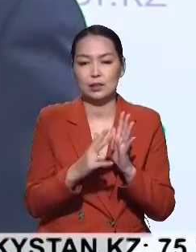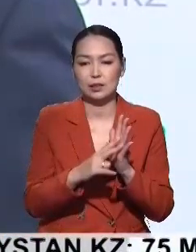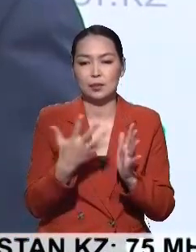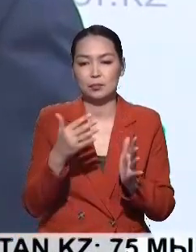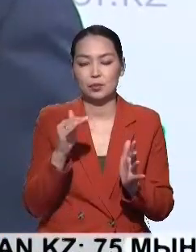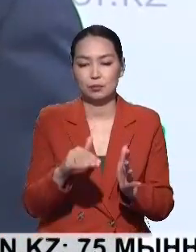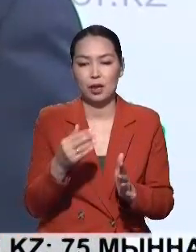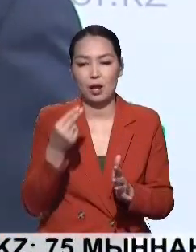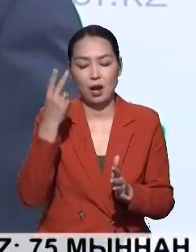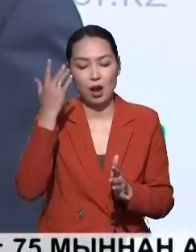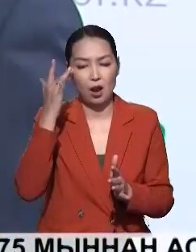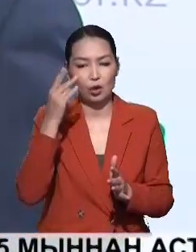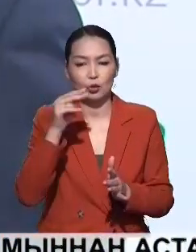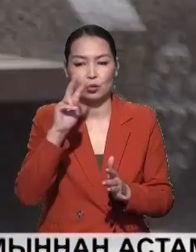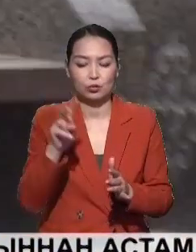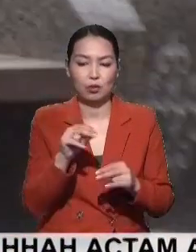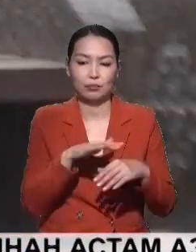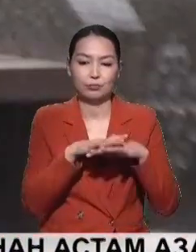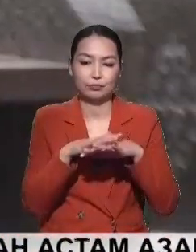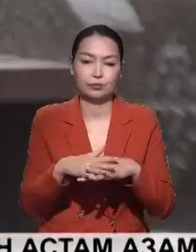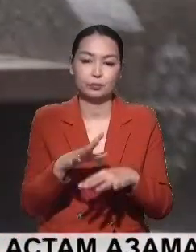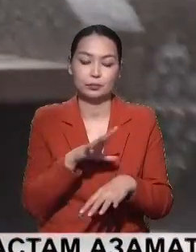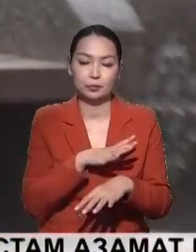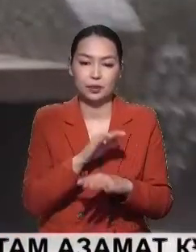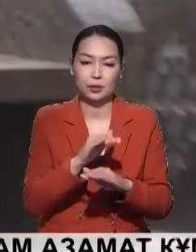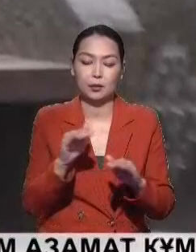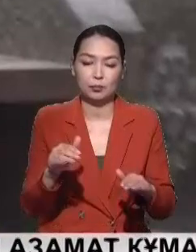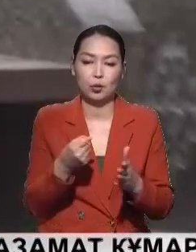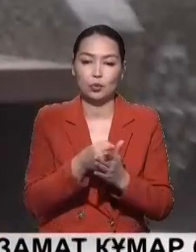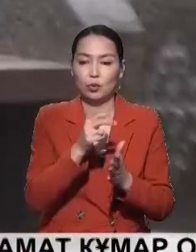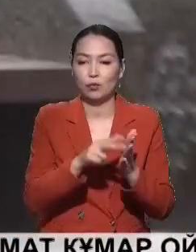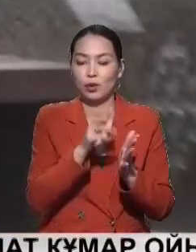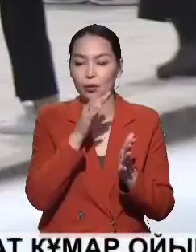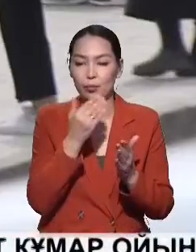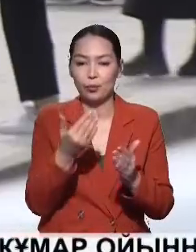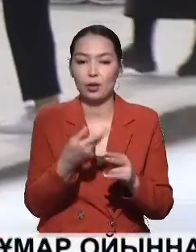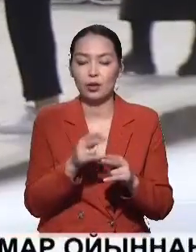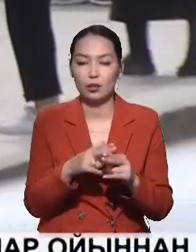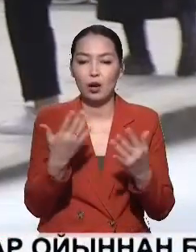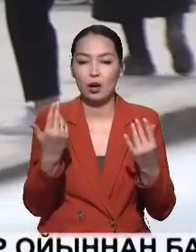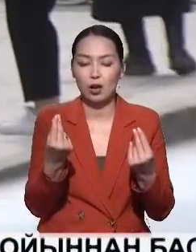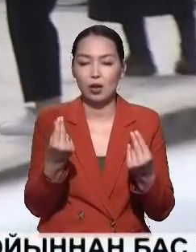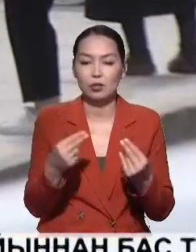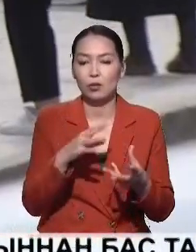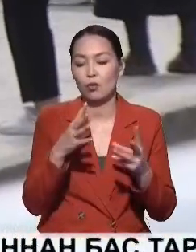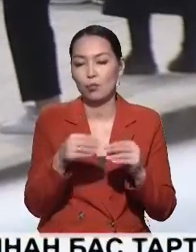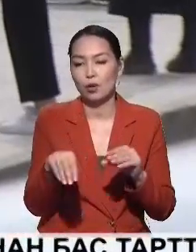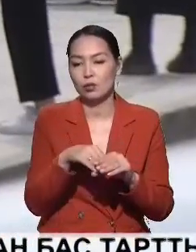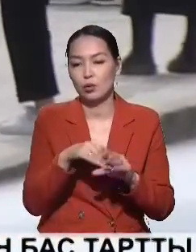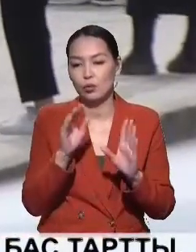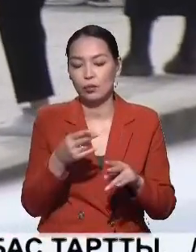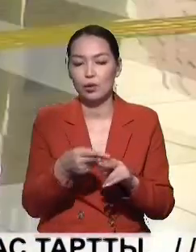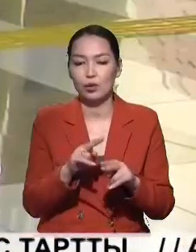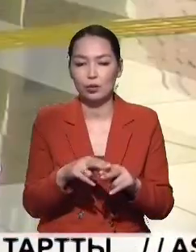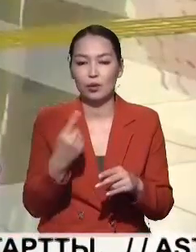ақш долларынан астам ақшаны аударды. Бала 18 жасқа толғанша шотта қанша қаражат жиналады? Елді алаңдатқан тағы